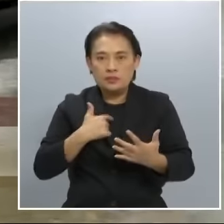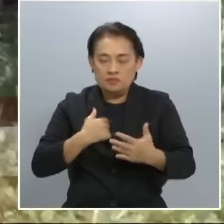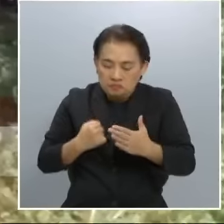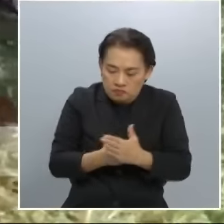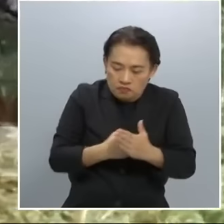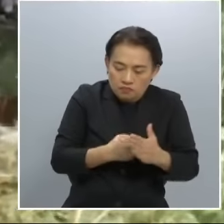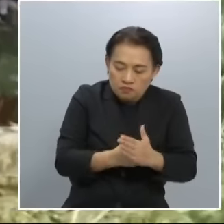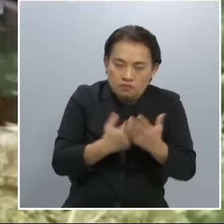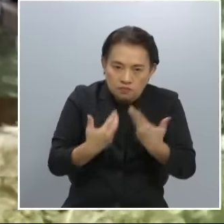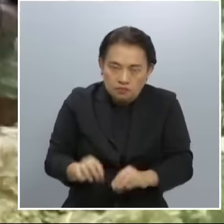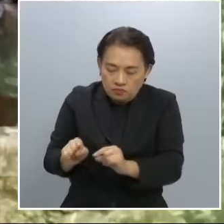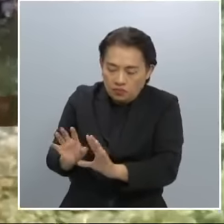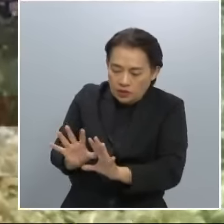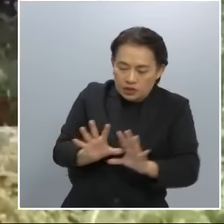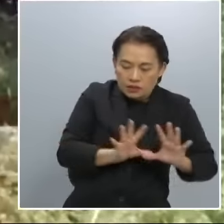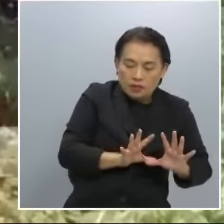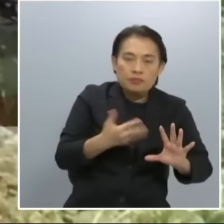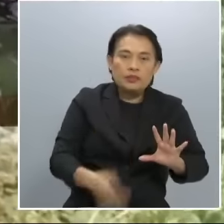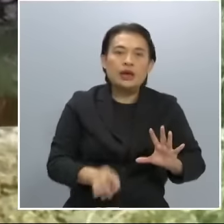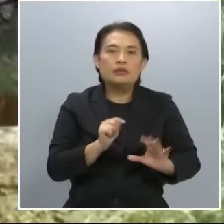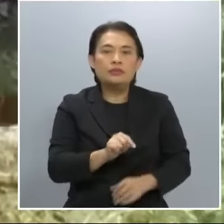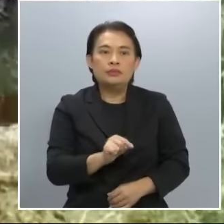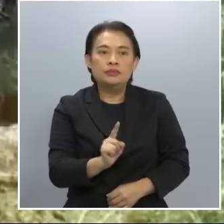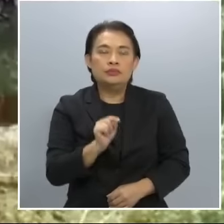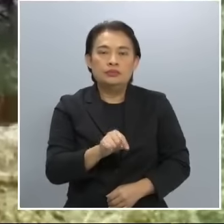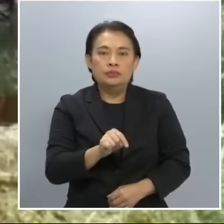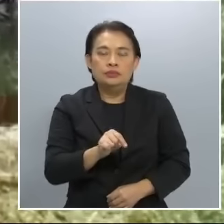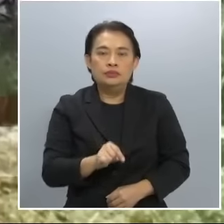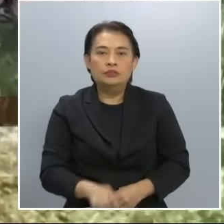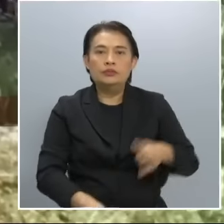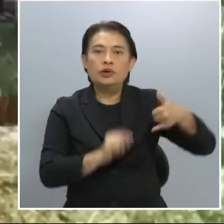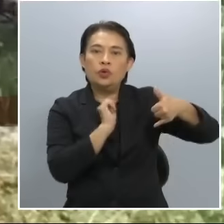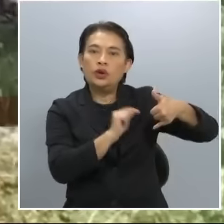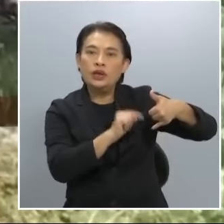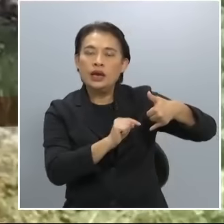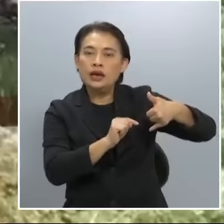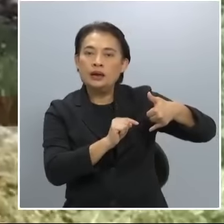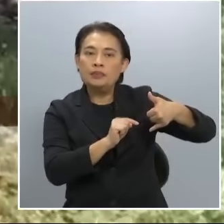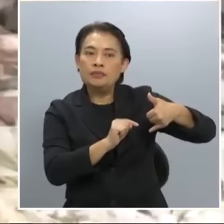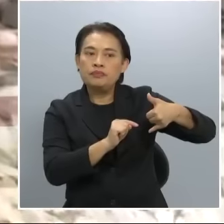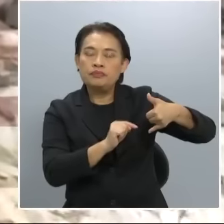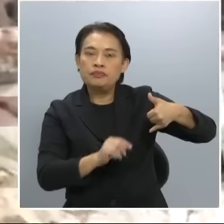าเมื่อถอนตัวจากค่ายผาซองพลจัตวาโซมินทัศน์ถูกสังหาร